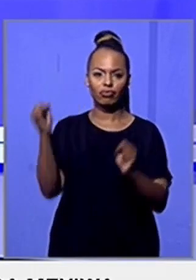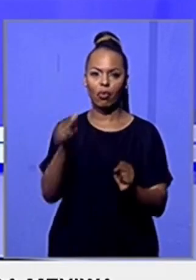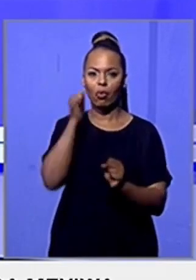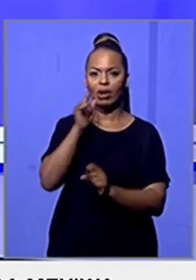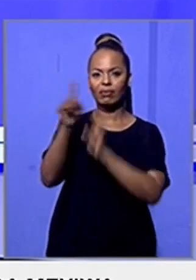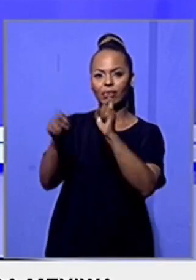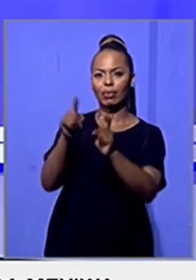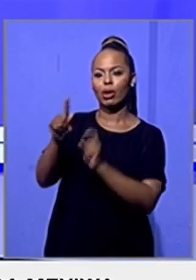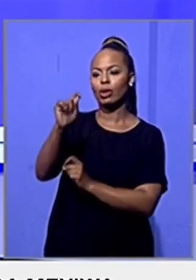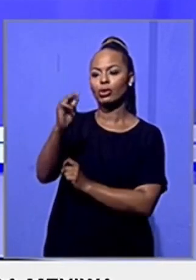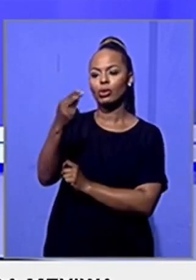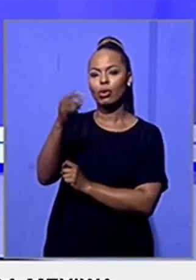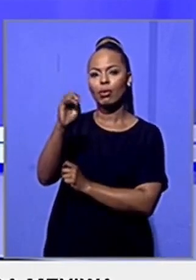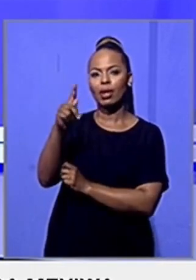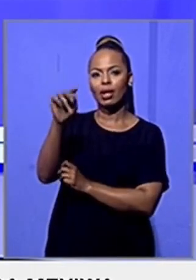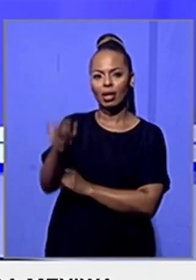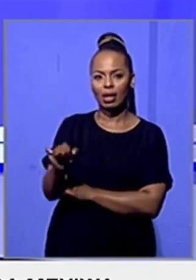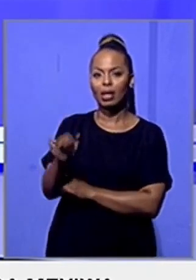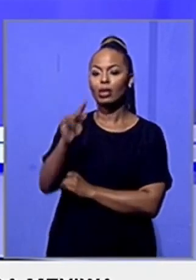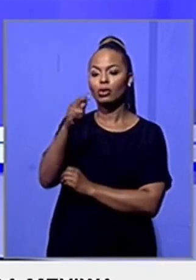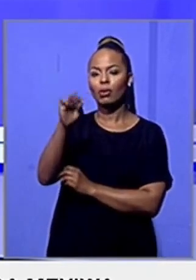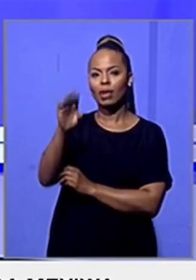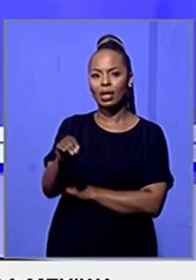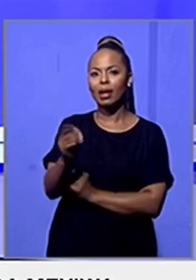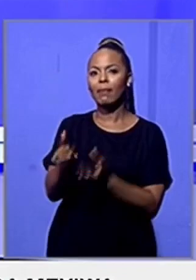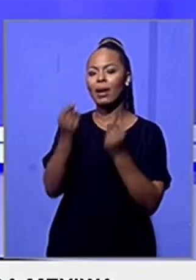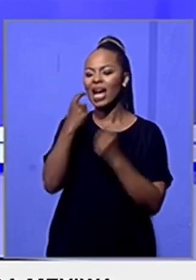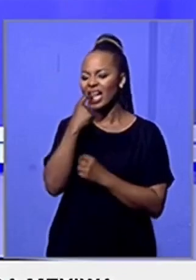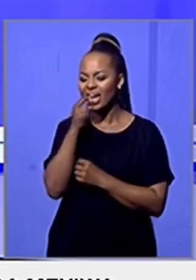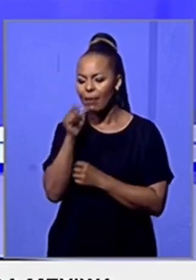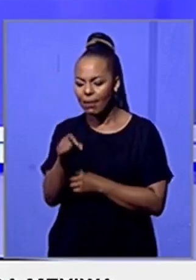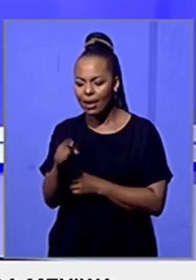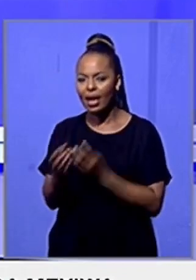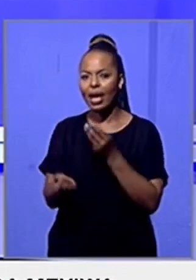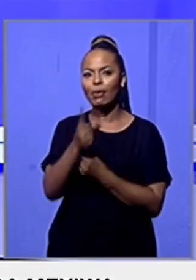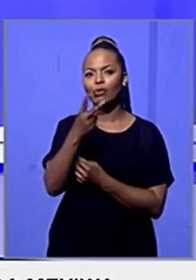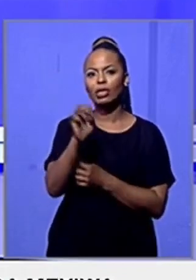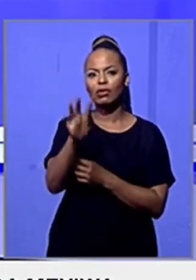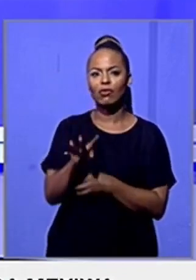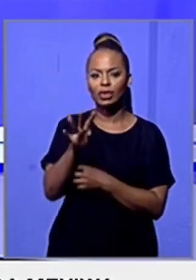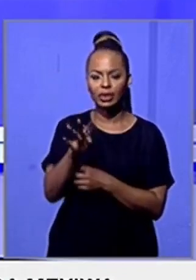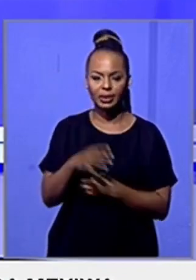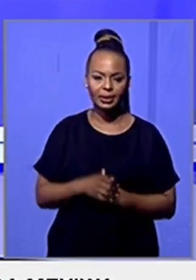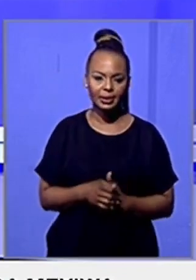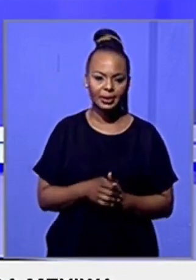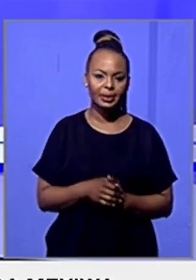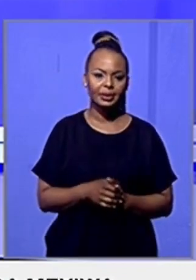ka Mhlahlo yo a fitlhetseng kolo kwa lefelong la tiragalo ka 2014.